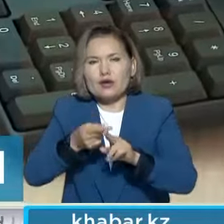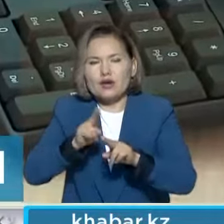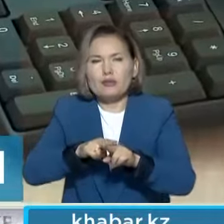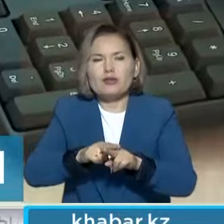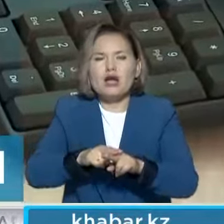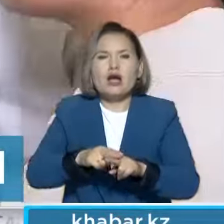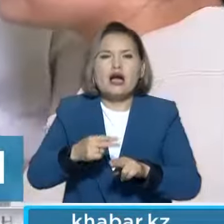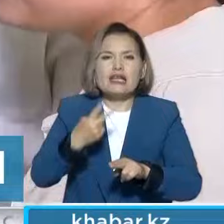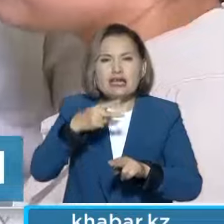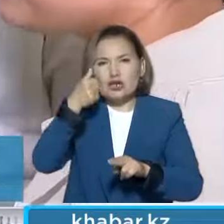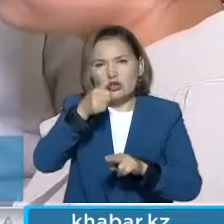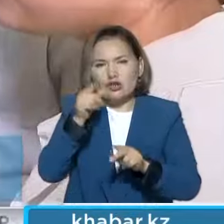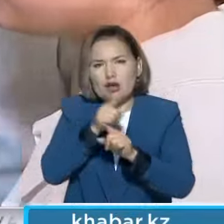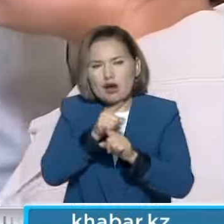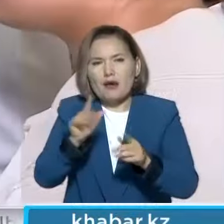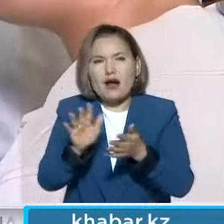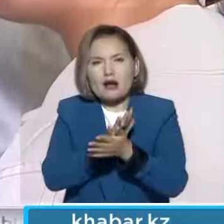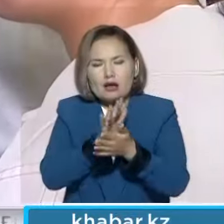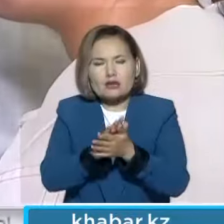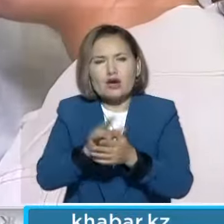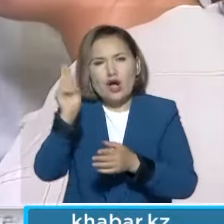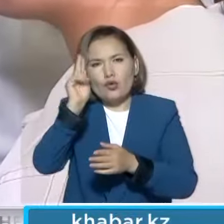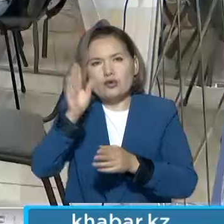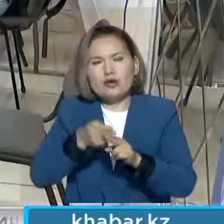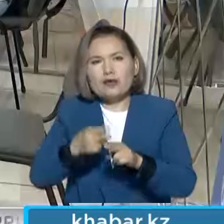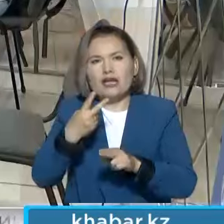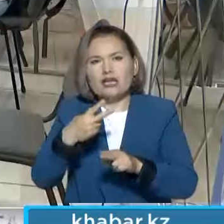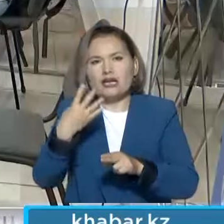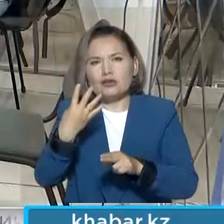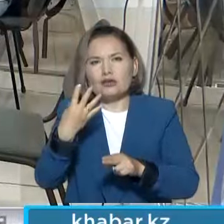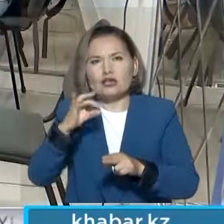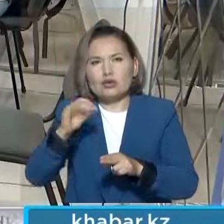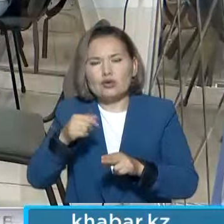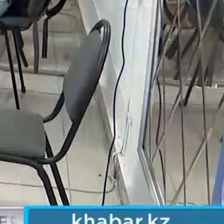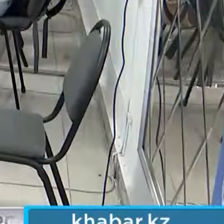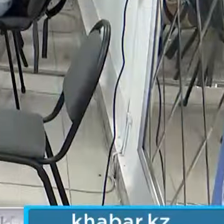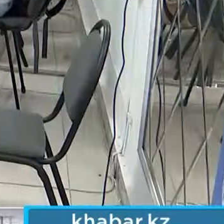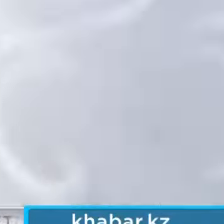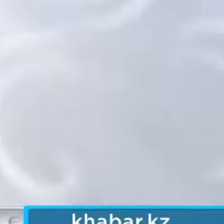3 жыл емес 2 жыл оқу грантын өтейді. Құжат 24 шілдеге дейін қабылданады.